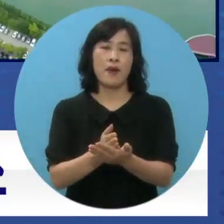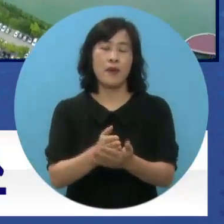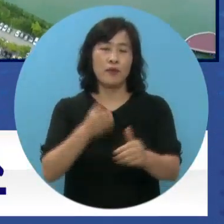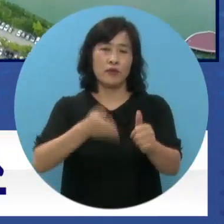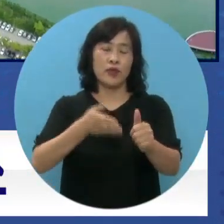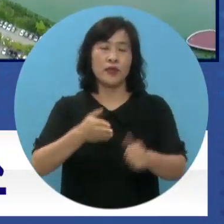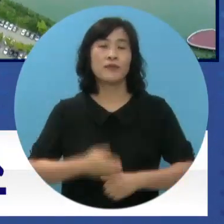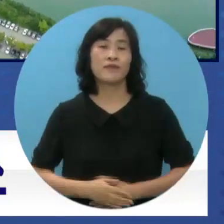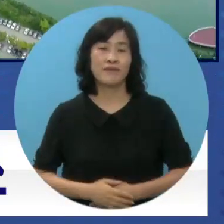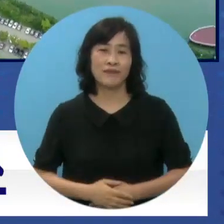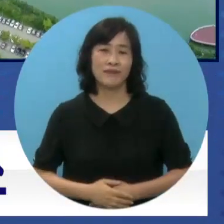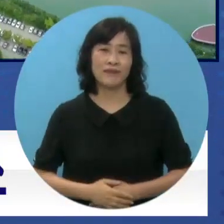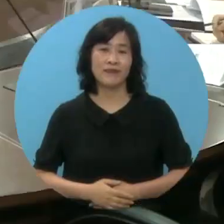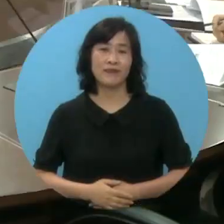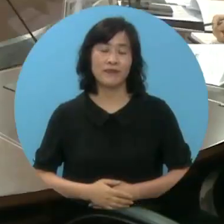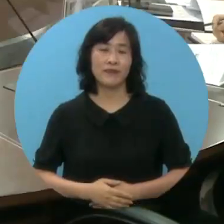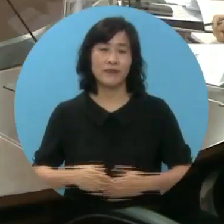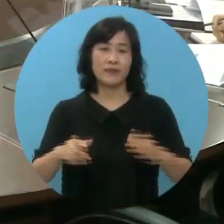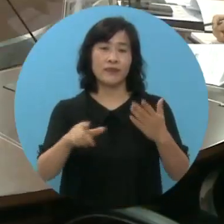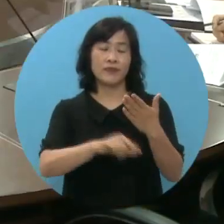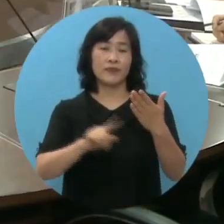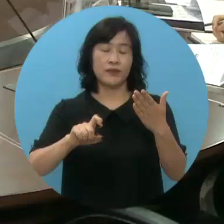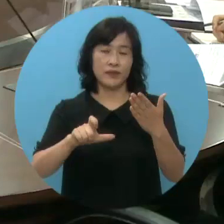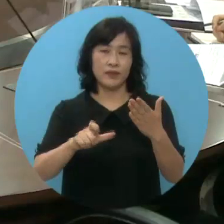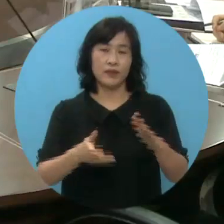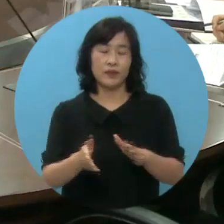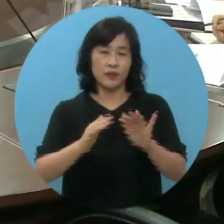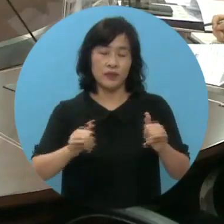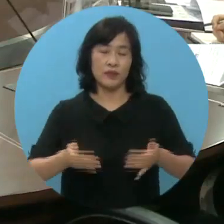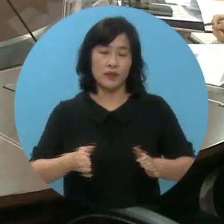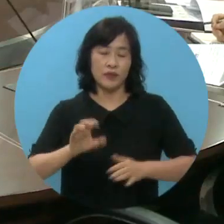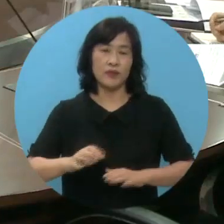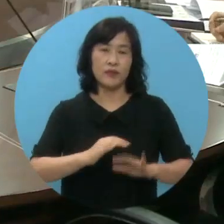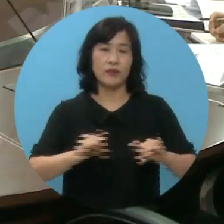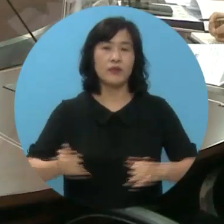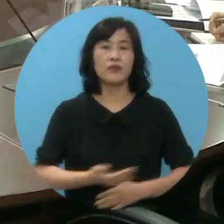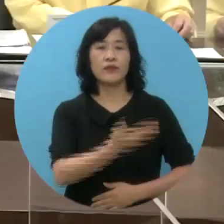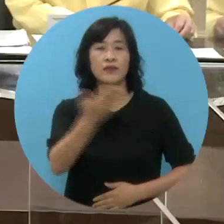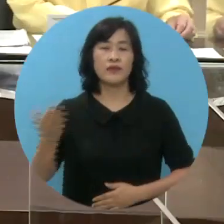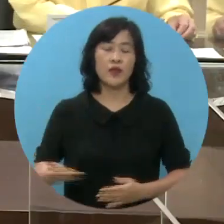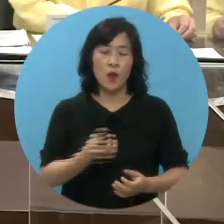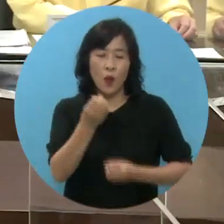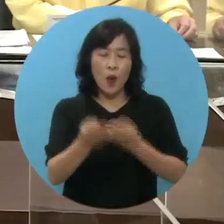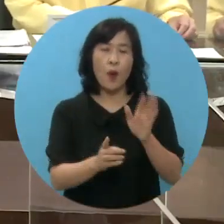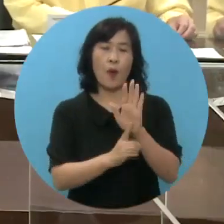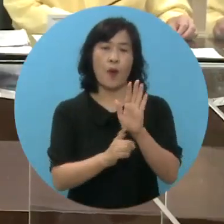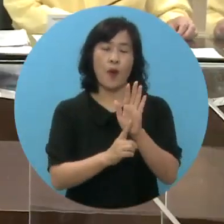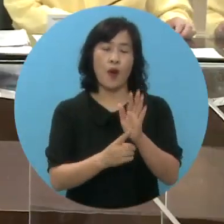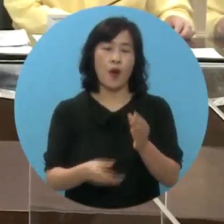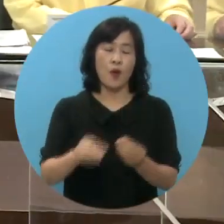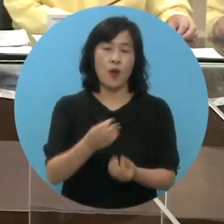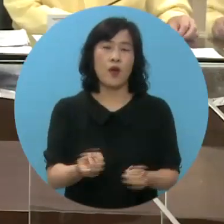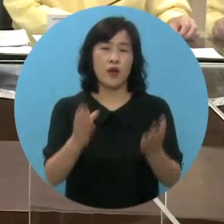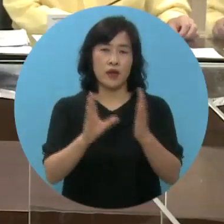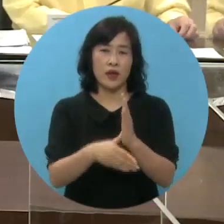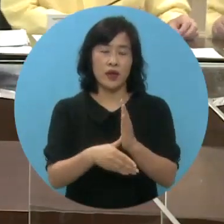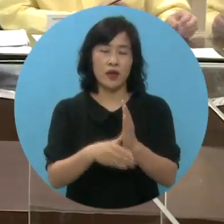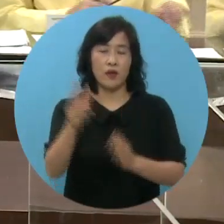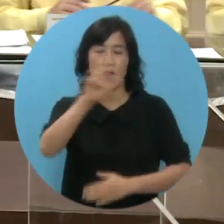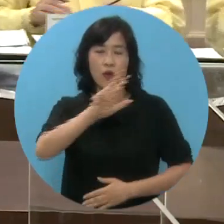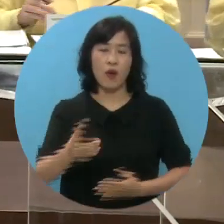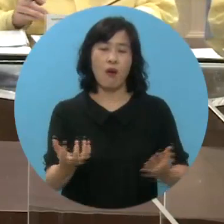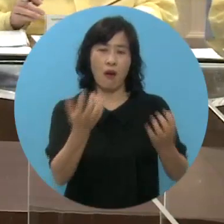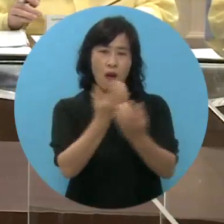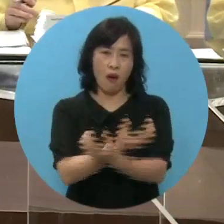등을 호소했습니다. 지난 15일 도민과 향후 여러분께 드리는 호소문을 통해 추석 연휴